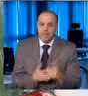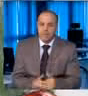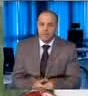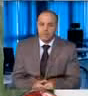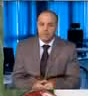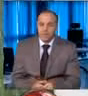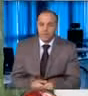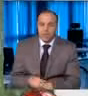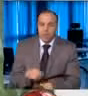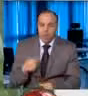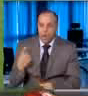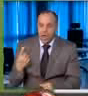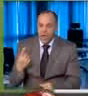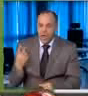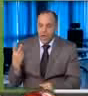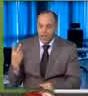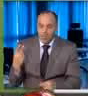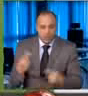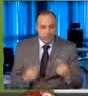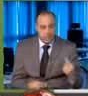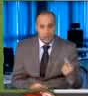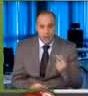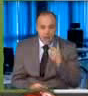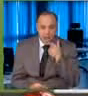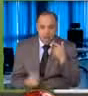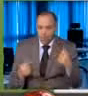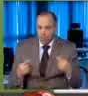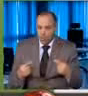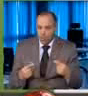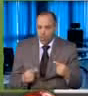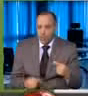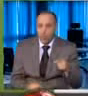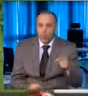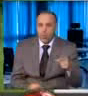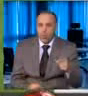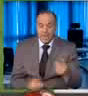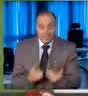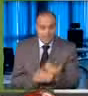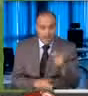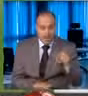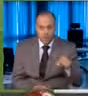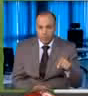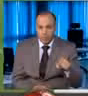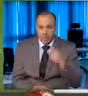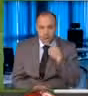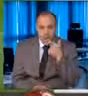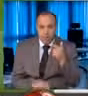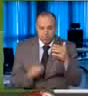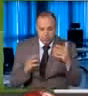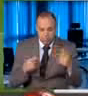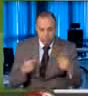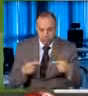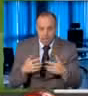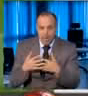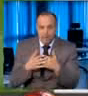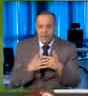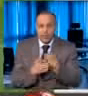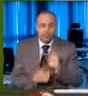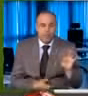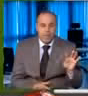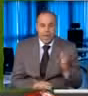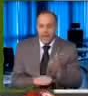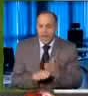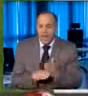الأمريكية بنتيجة 2-2 في مباراة جرت بينهما صباح اليوم ضمن تصفيات أمريكا الشمالية